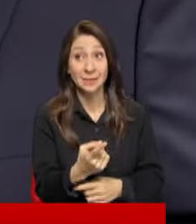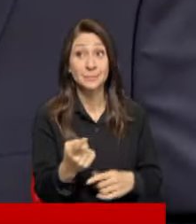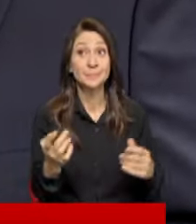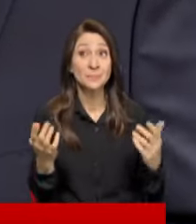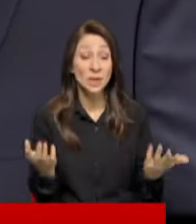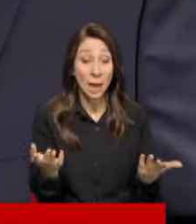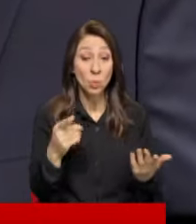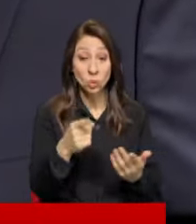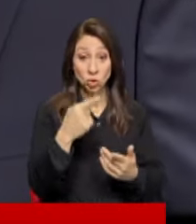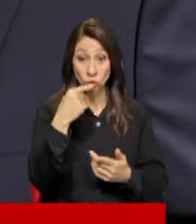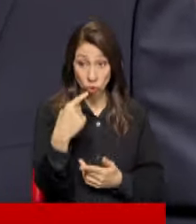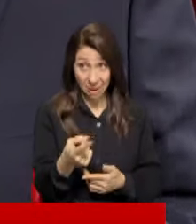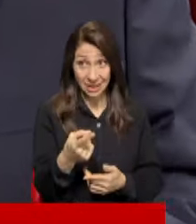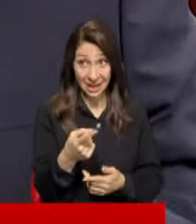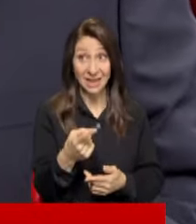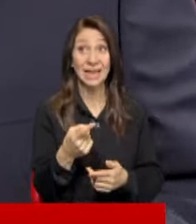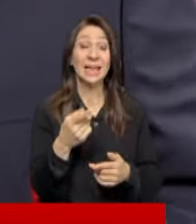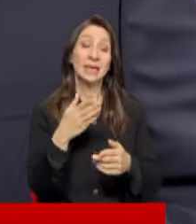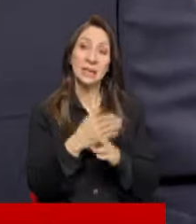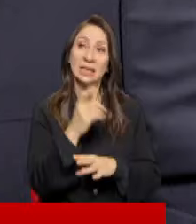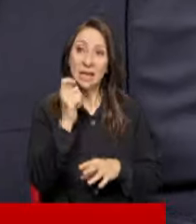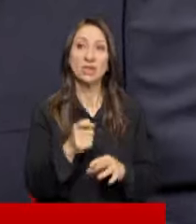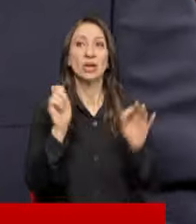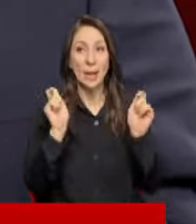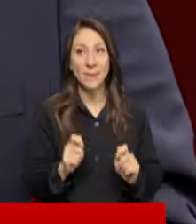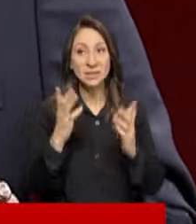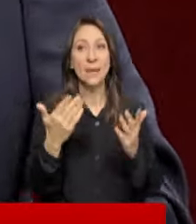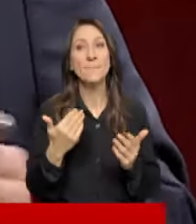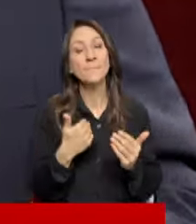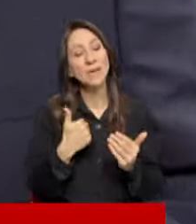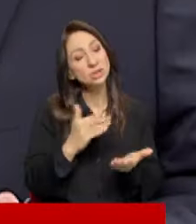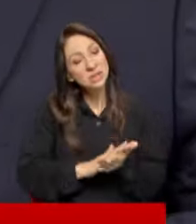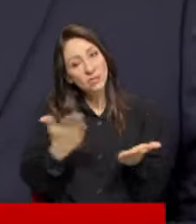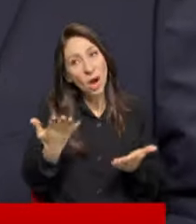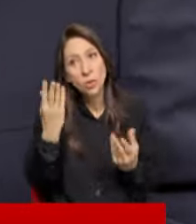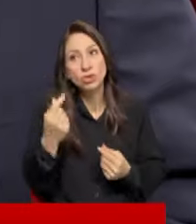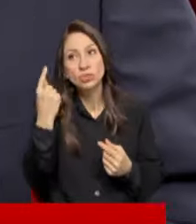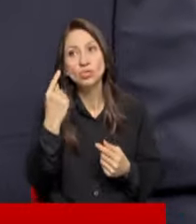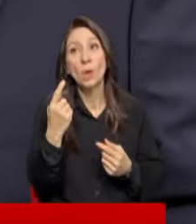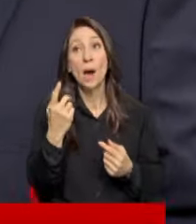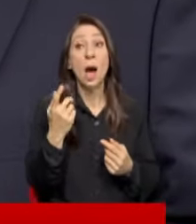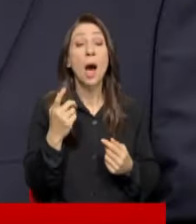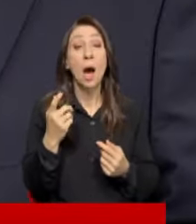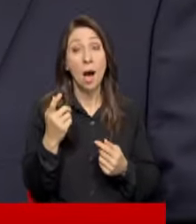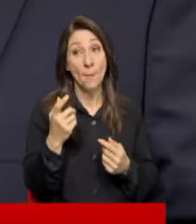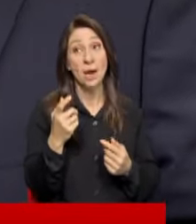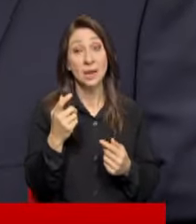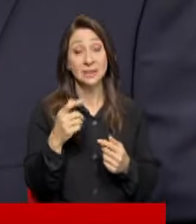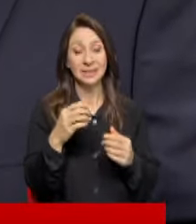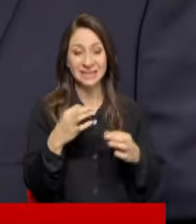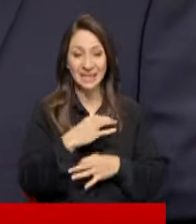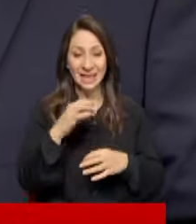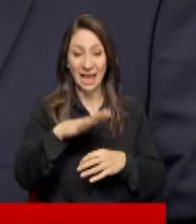Yani eğer bu söylediklerini gerçekleştirirse ben istifa edeceğini düşünüyorum. Ama tabii ki Sayın